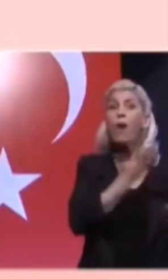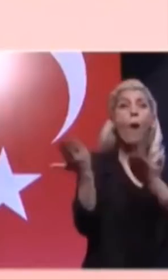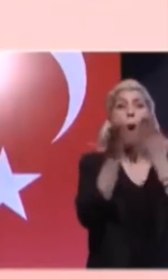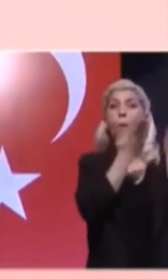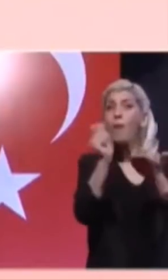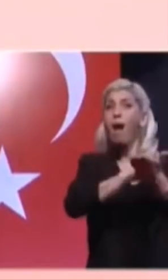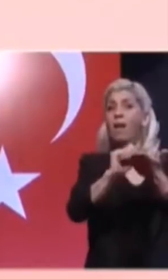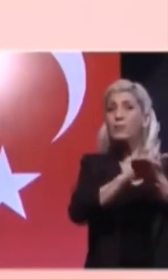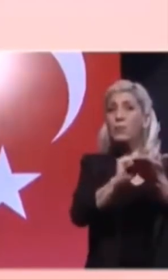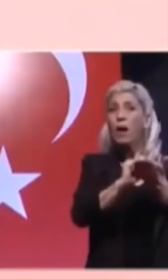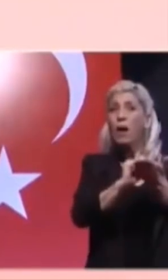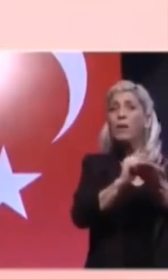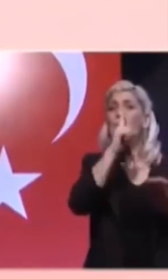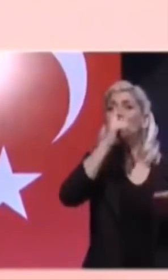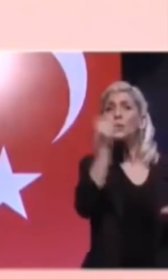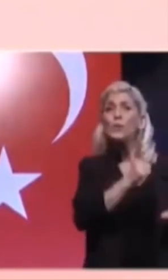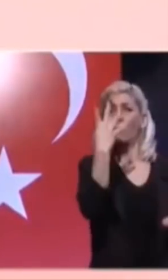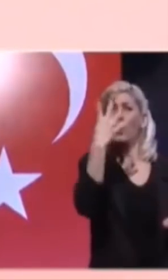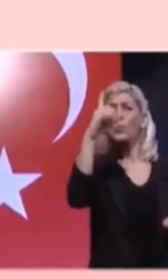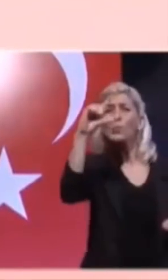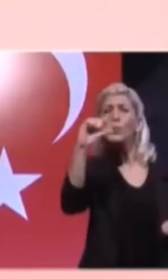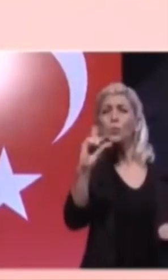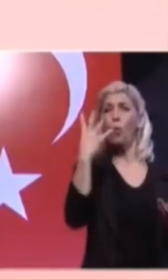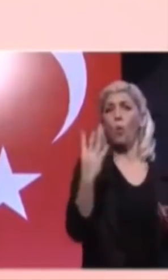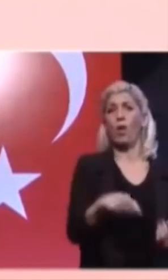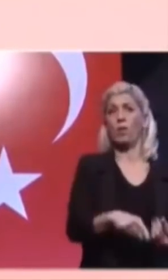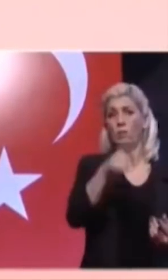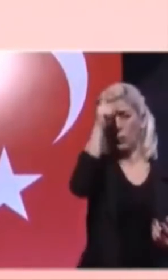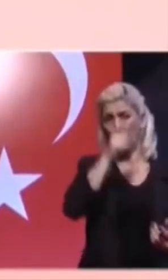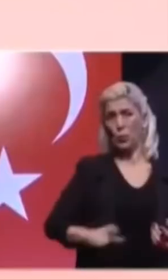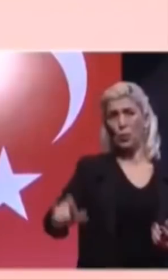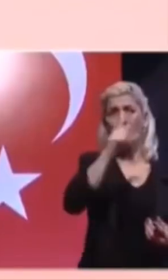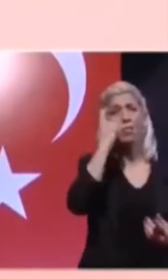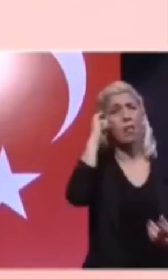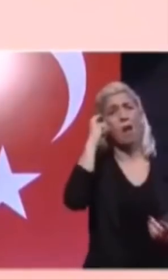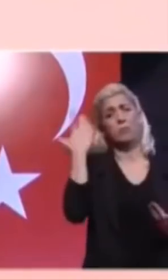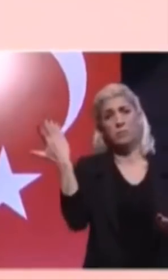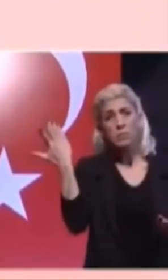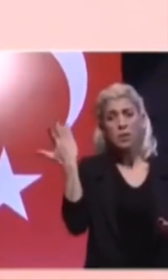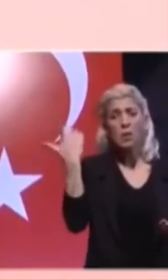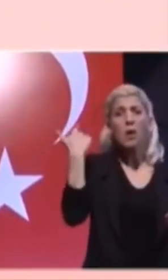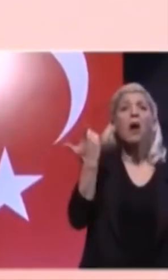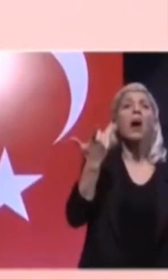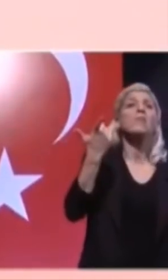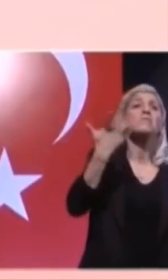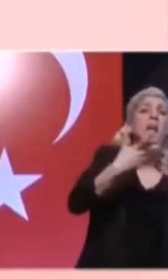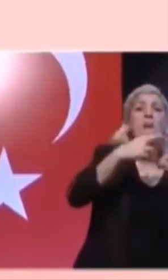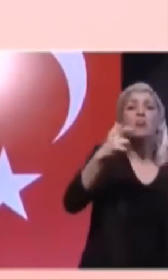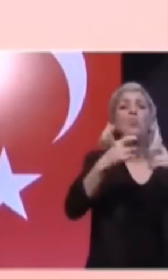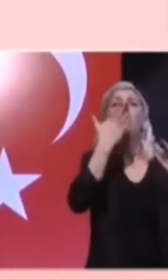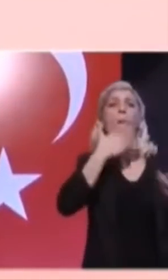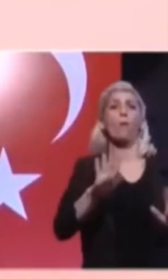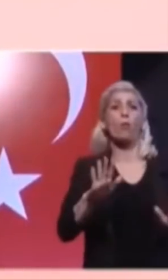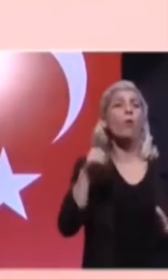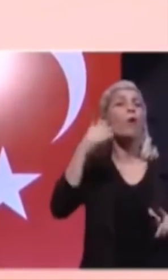bugüne arkadaşlar, devrimler, demokrasiye geçişin altyapısı, kadın hakları, medeni kanun